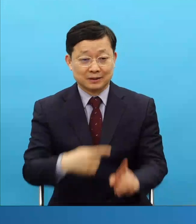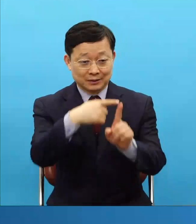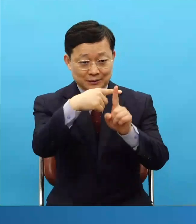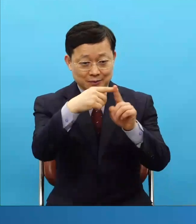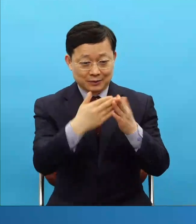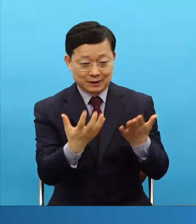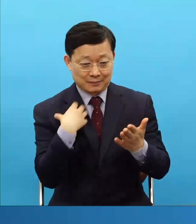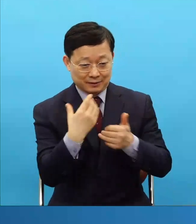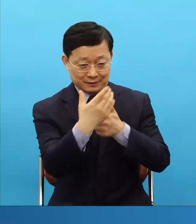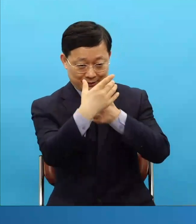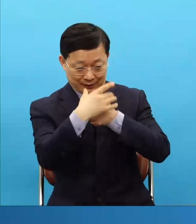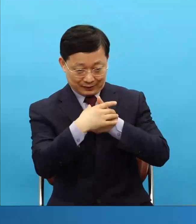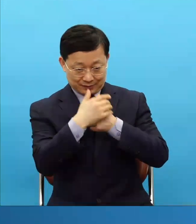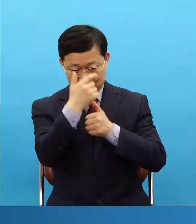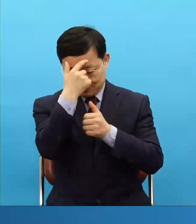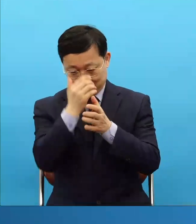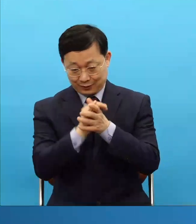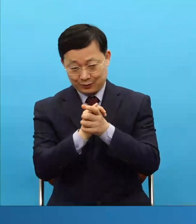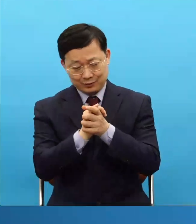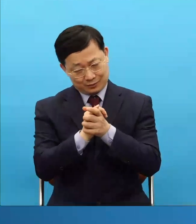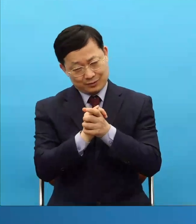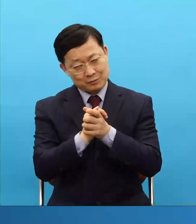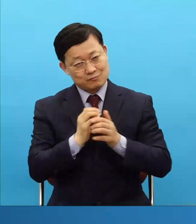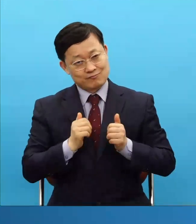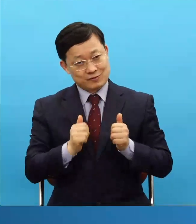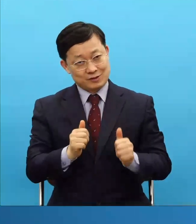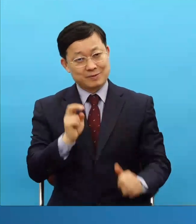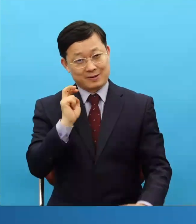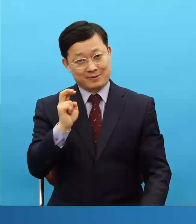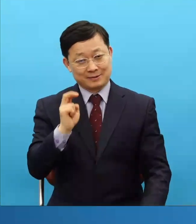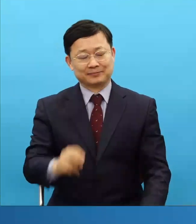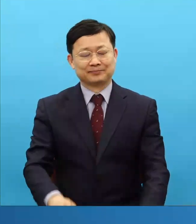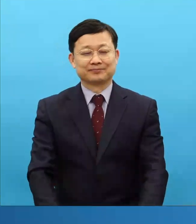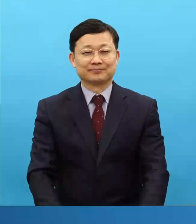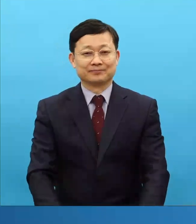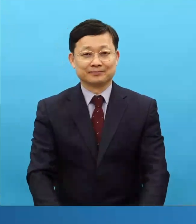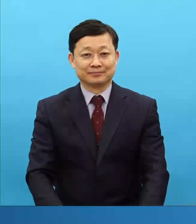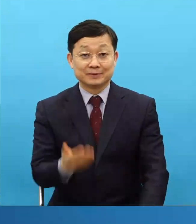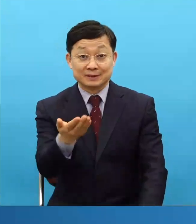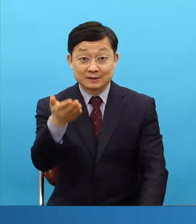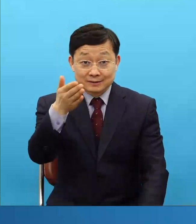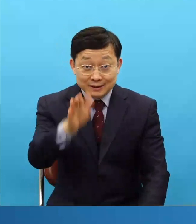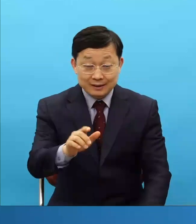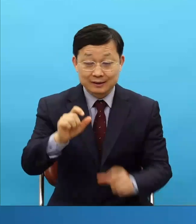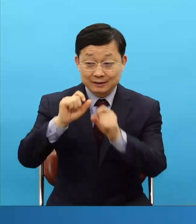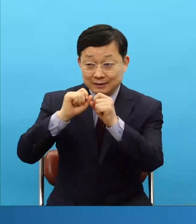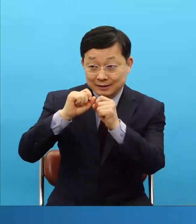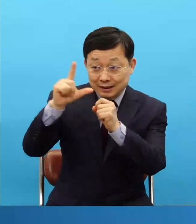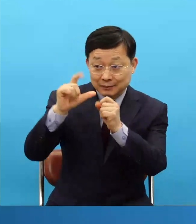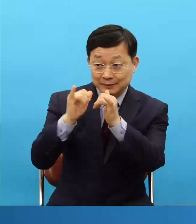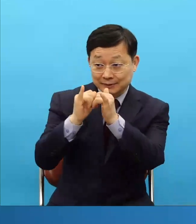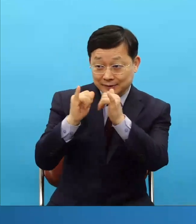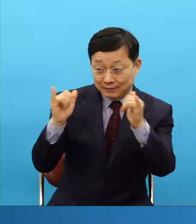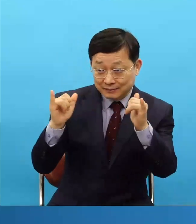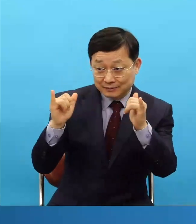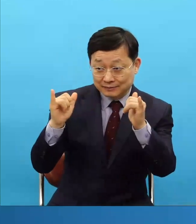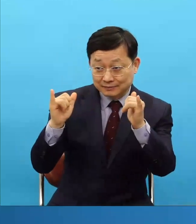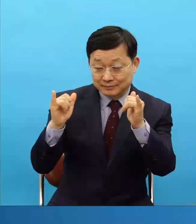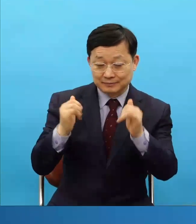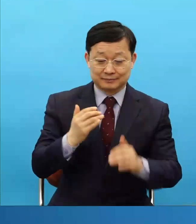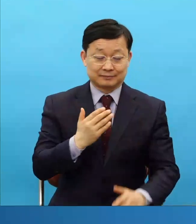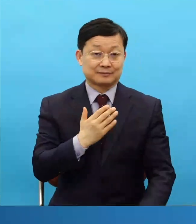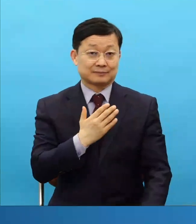뭐 기도도 하시겠죠. And with a sense of mission, you are also praying. 근데 대부분 사람들은 자기 이제